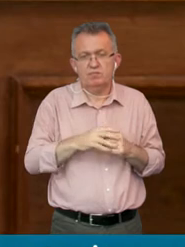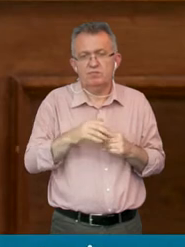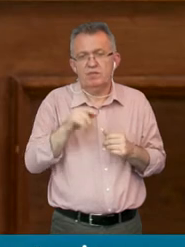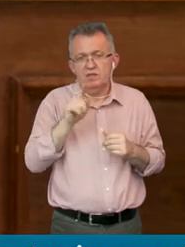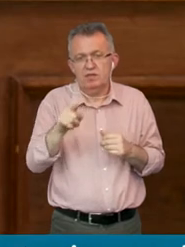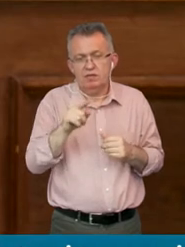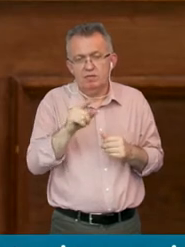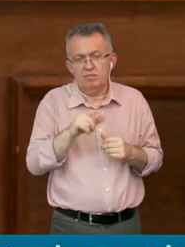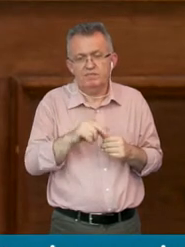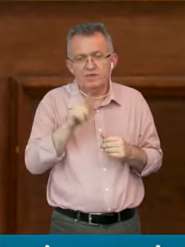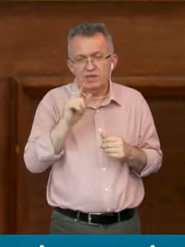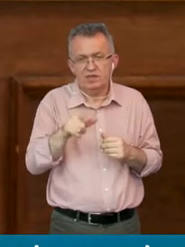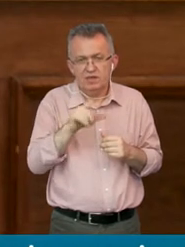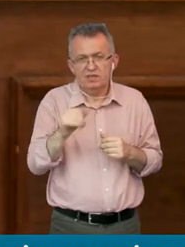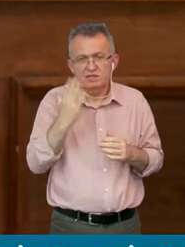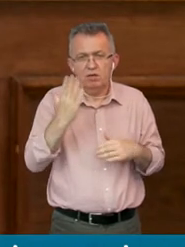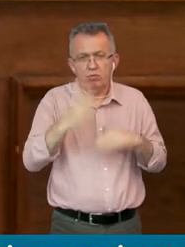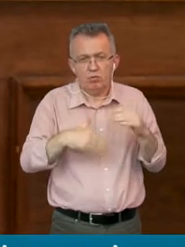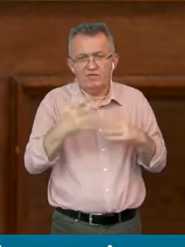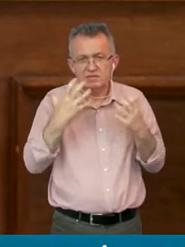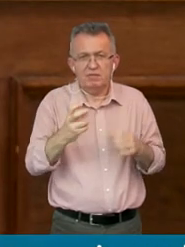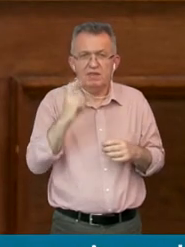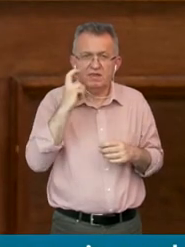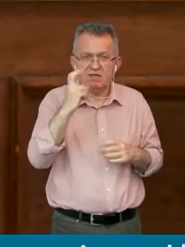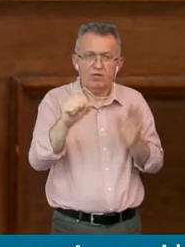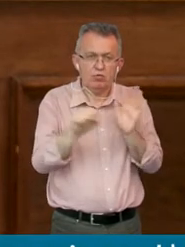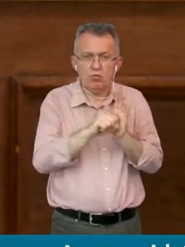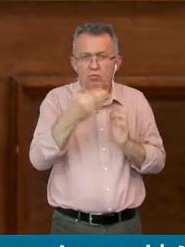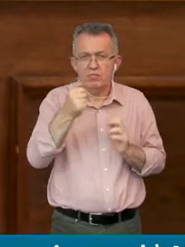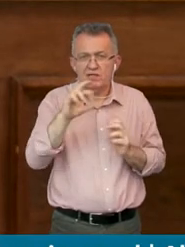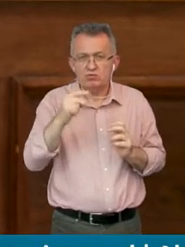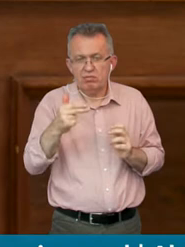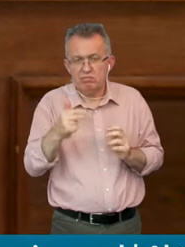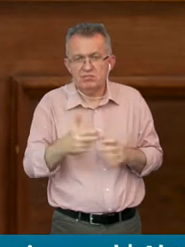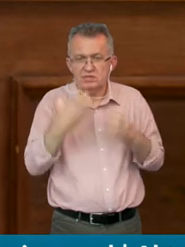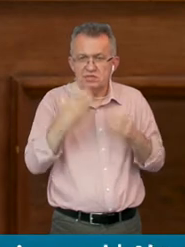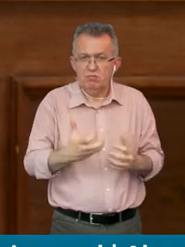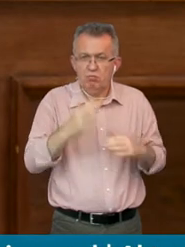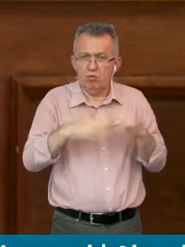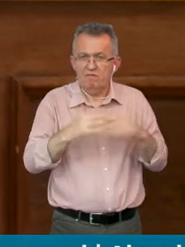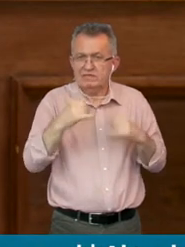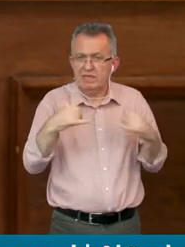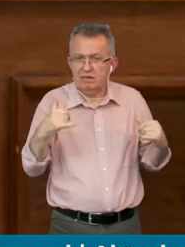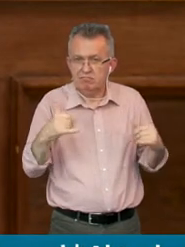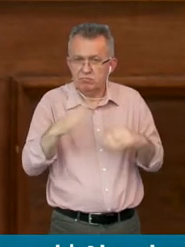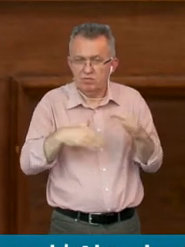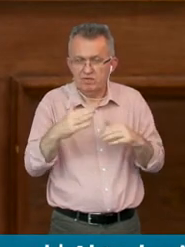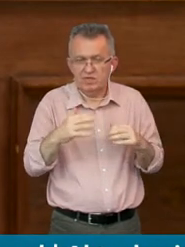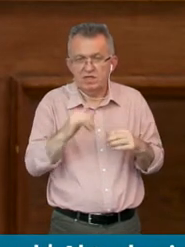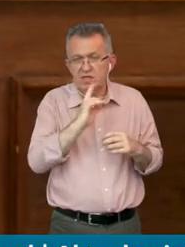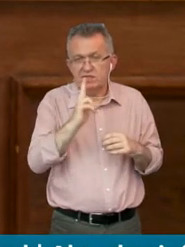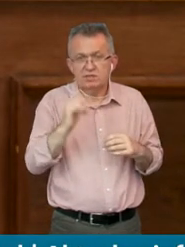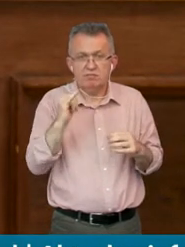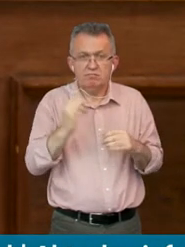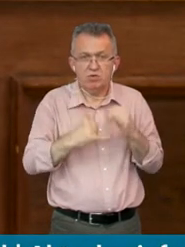Przecież też chcemy budować tramwaj do Mierzyna, chcemy budować inne obiekty. Zawsze, jeżeli to się buduje